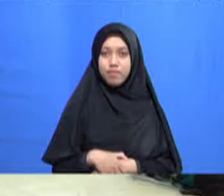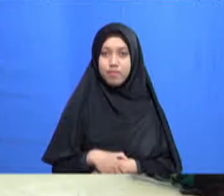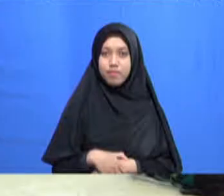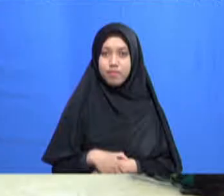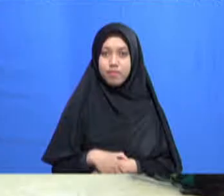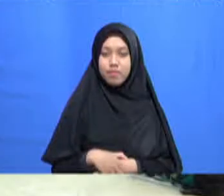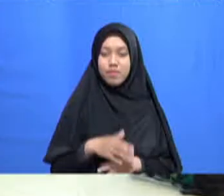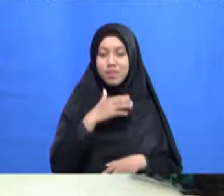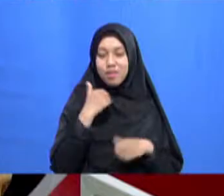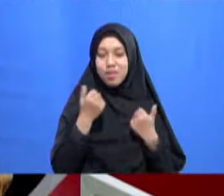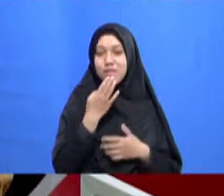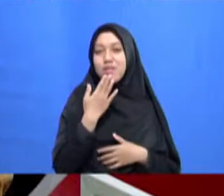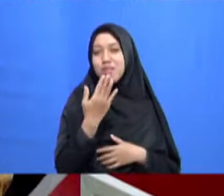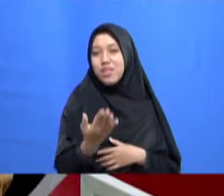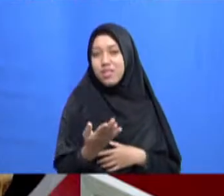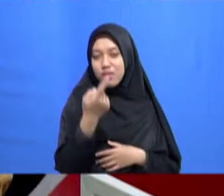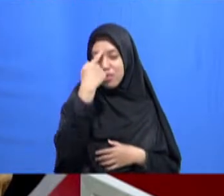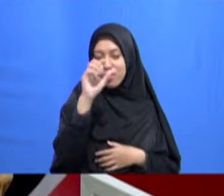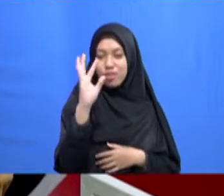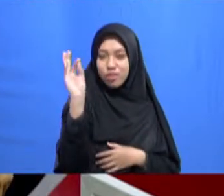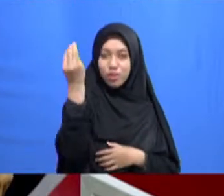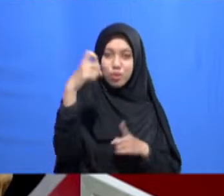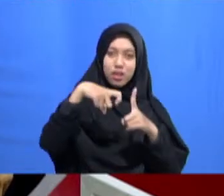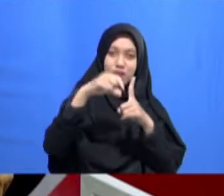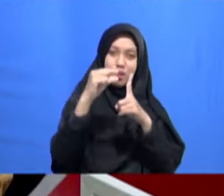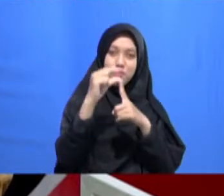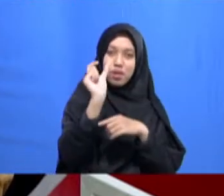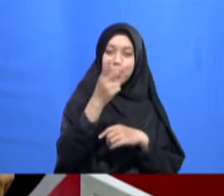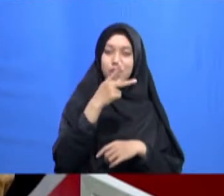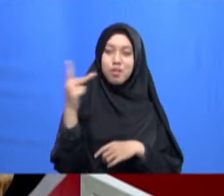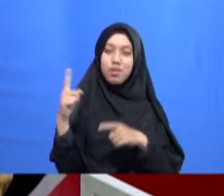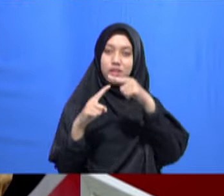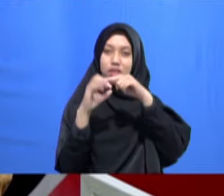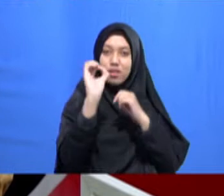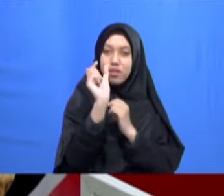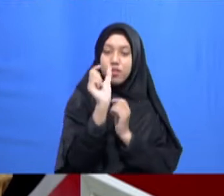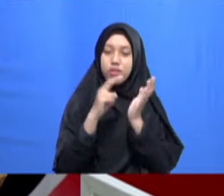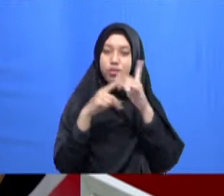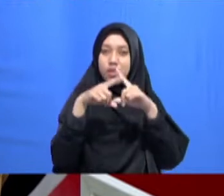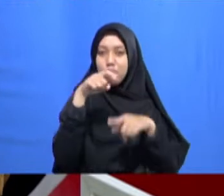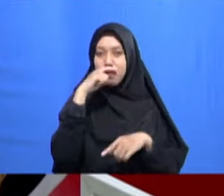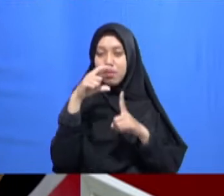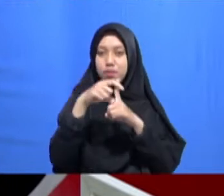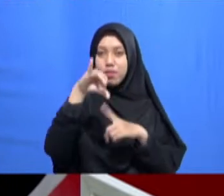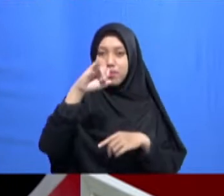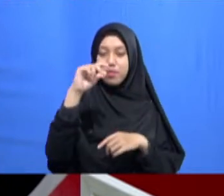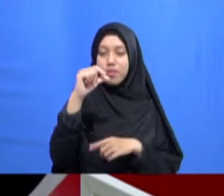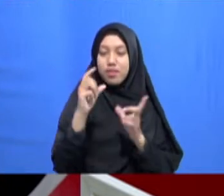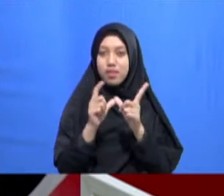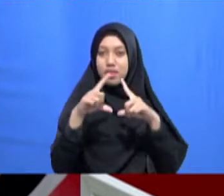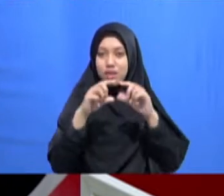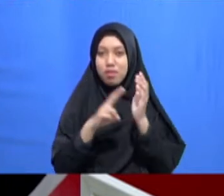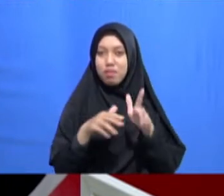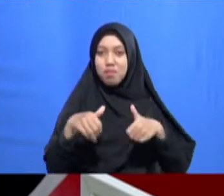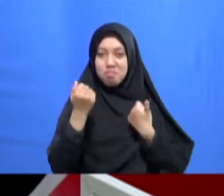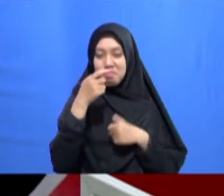Baik, kami ucapkan terima kasih kepada Ketua KPU Kabupaten Tojo Una-Una, Bapak Dirwan Syahputra. Baik, pemirsa TVRI Sulawesi